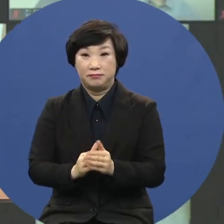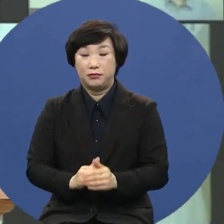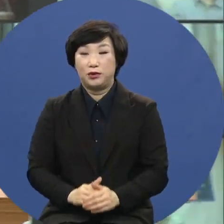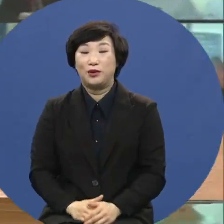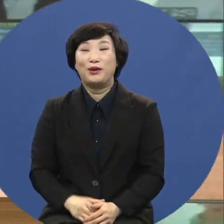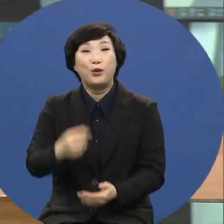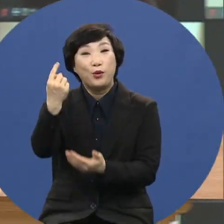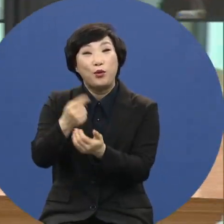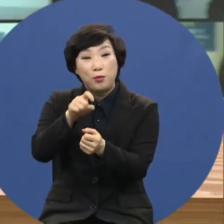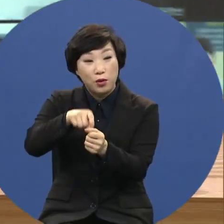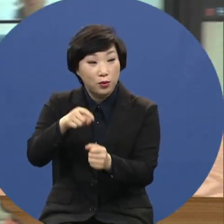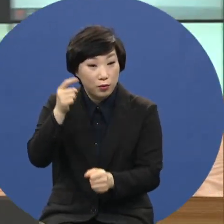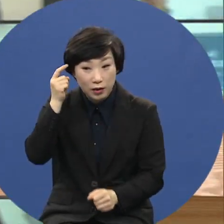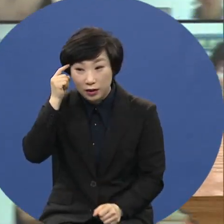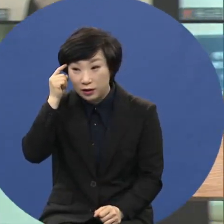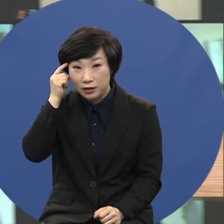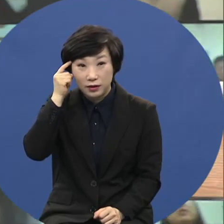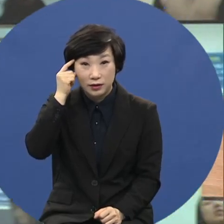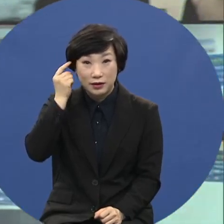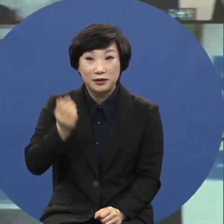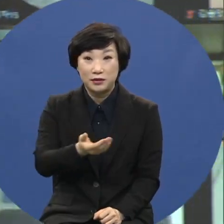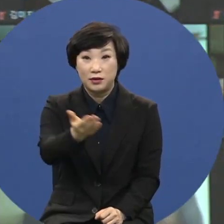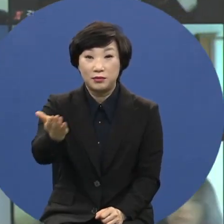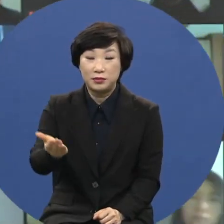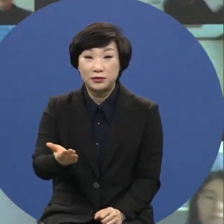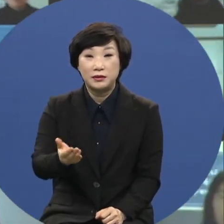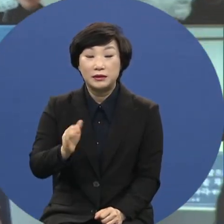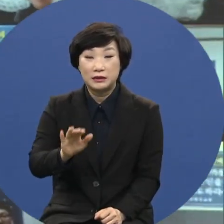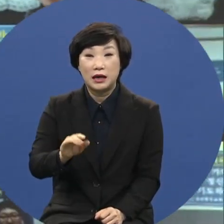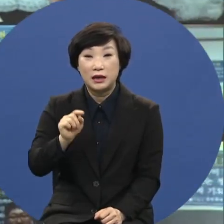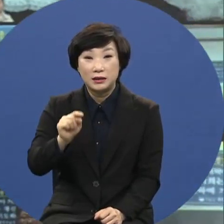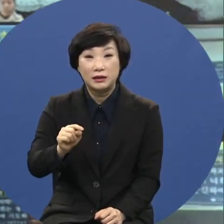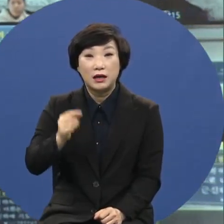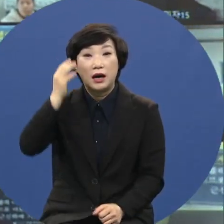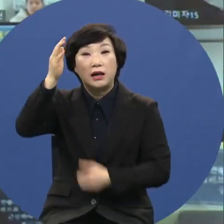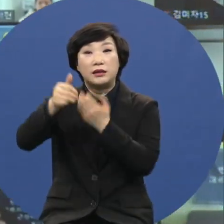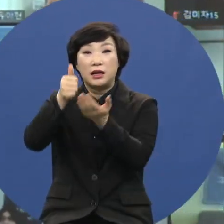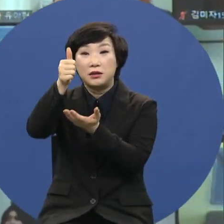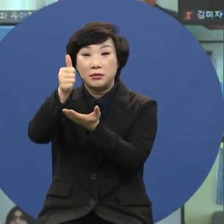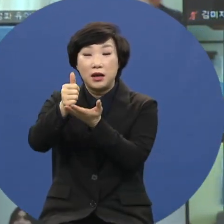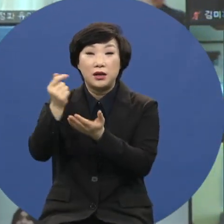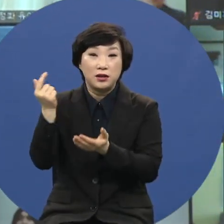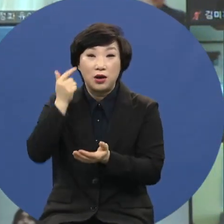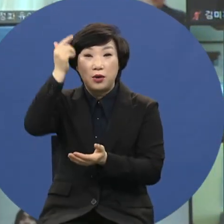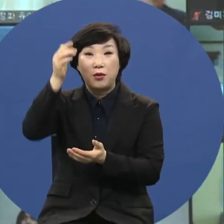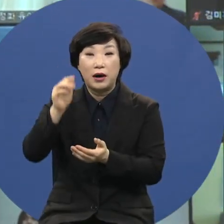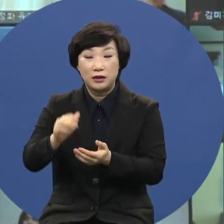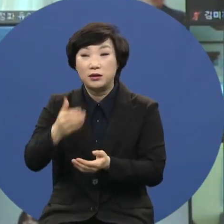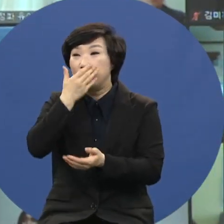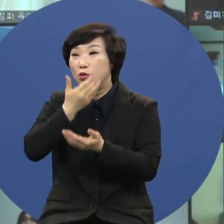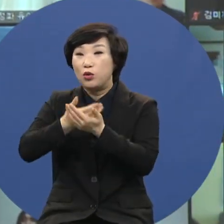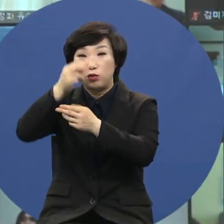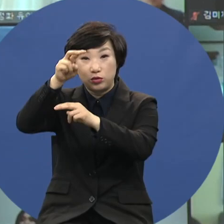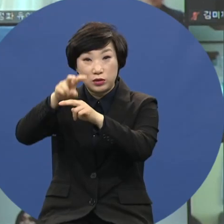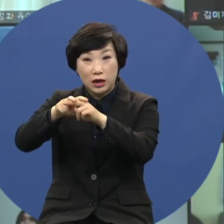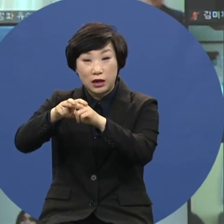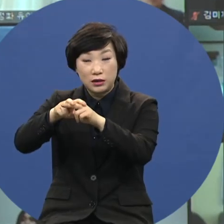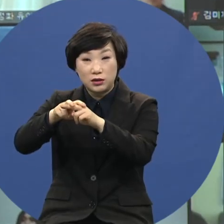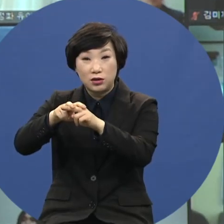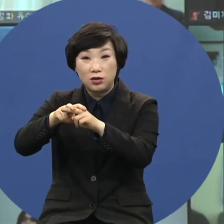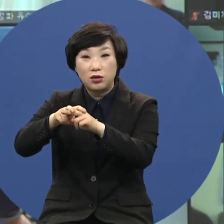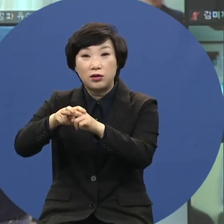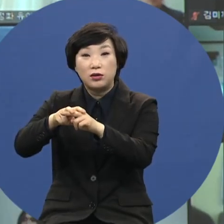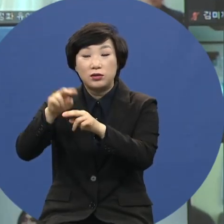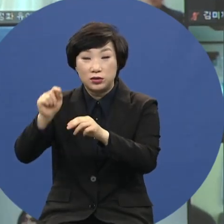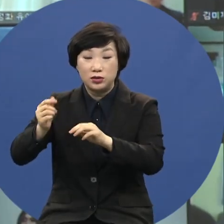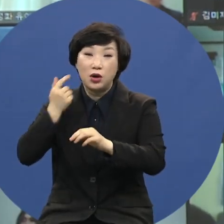왜 내려왔냐? 왜 내려오셨냐? 그 하나님의 영광스러운 보좌,